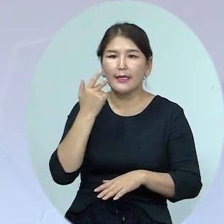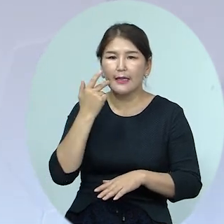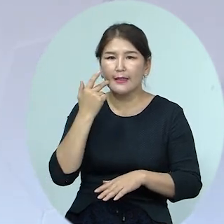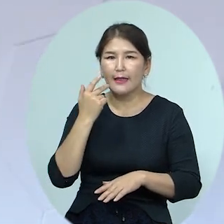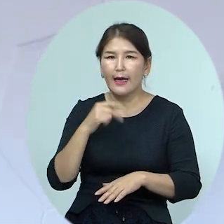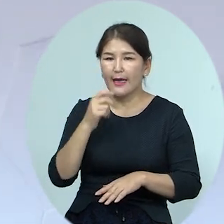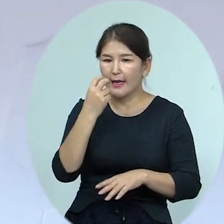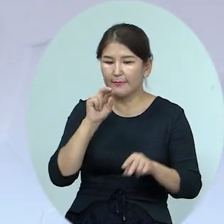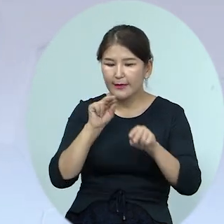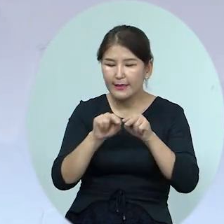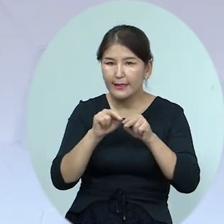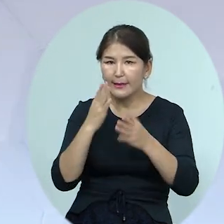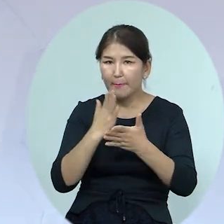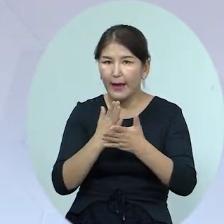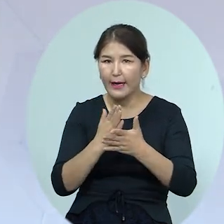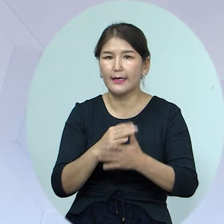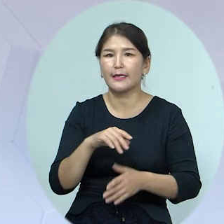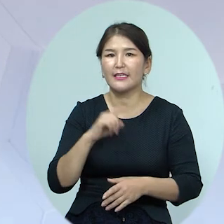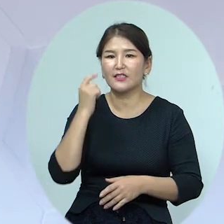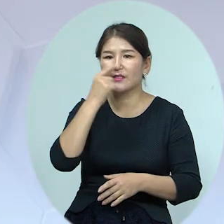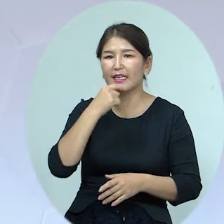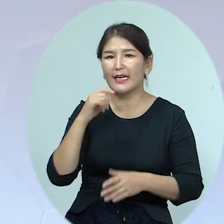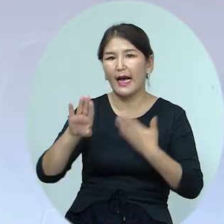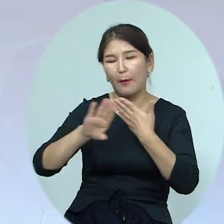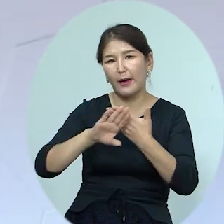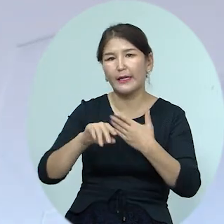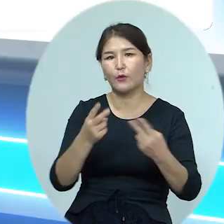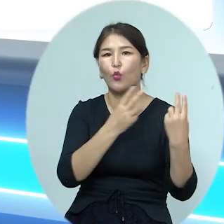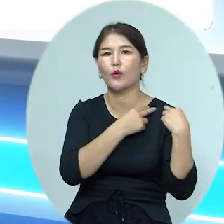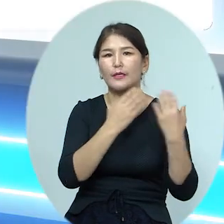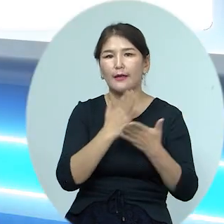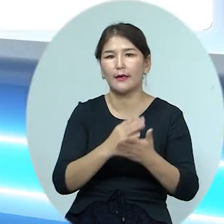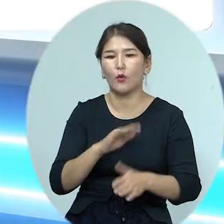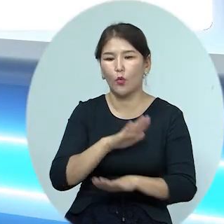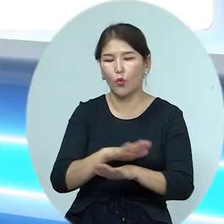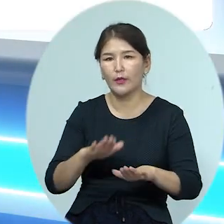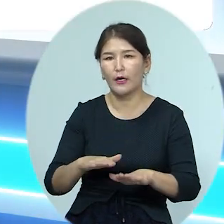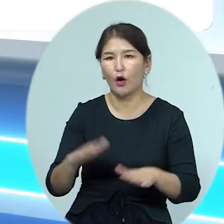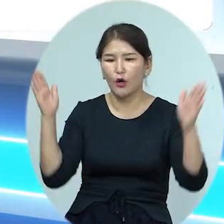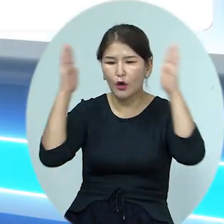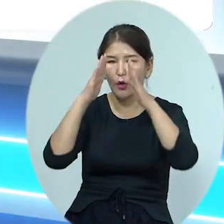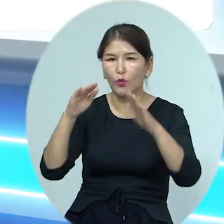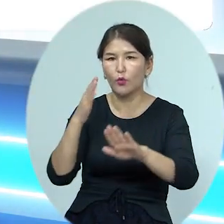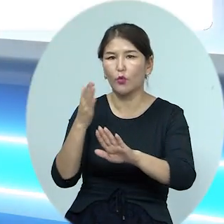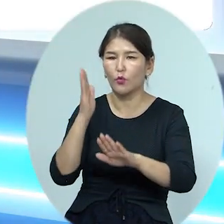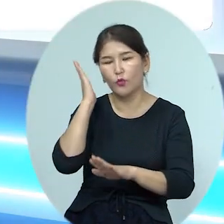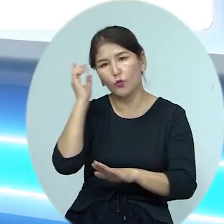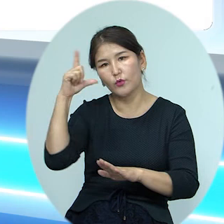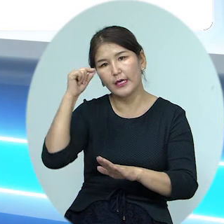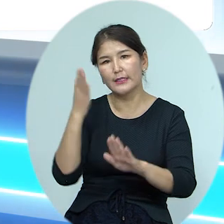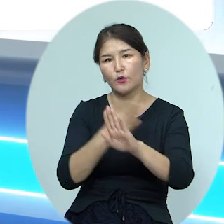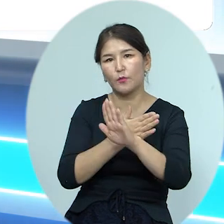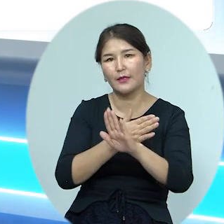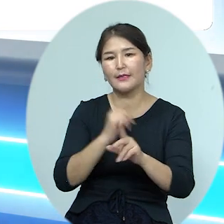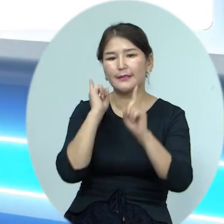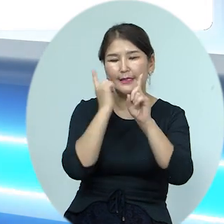шүдийг эрүүл зөв байхад гол үүрэг гүйцэтгэх нэ. Хүүхдийнхаа шүдийг орой унтахаас өмнө заавал